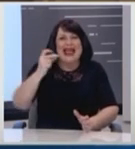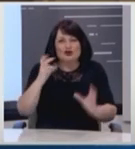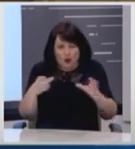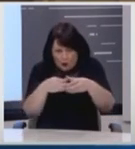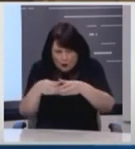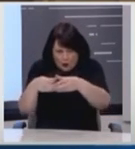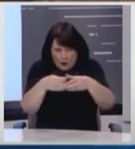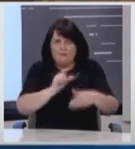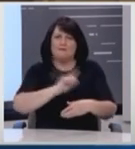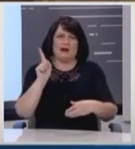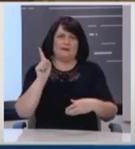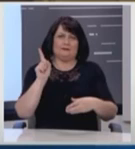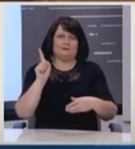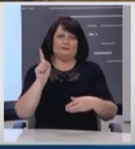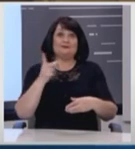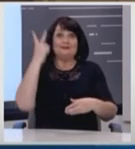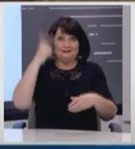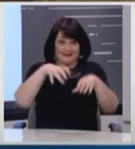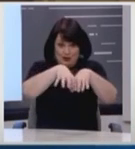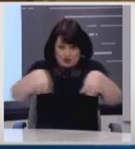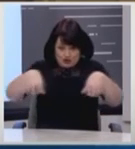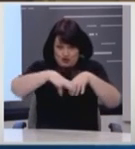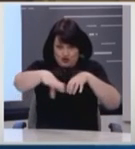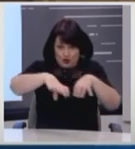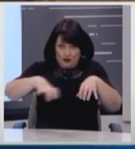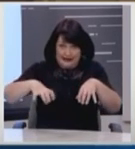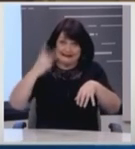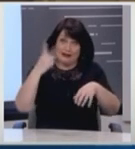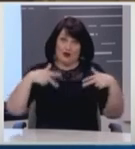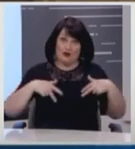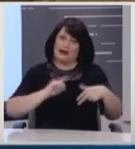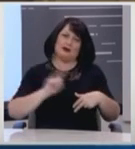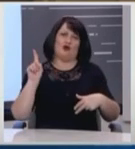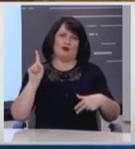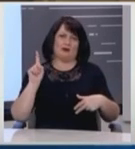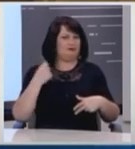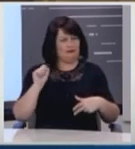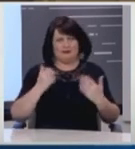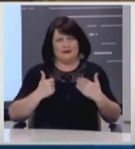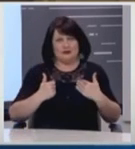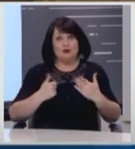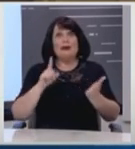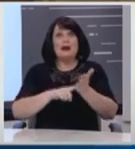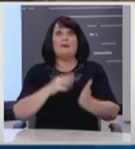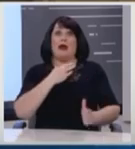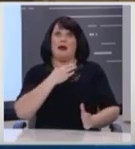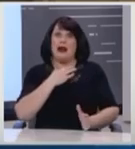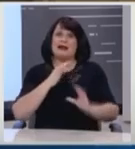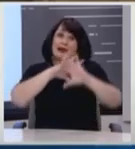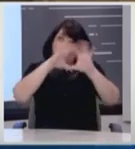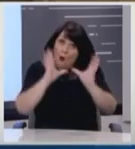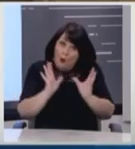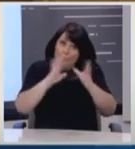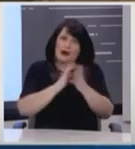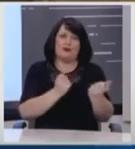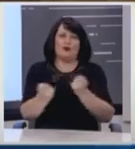προκαλεί η λεγόμενη διζωνικότητα και τα δύο συνιστώντα κράτη και εκφράζει την αναγκαιότητα της ενιαίας